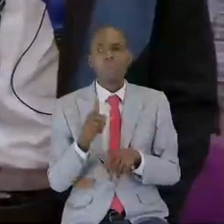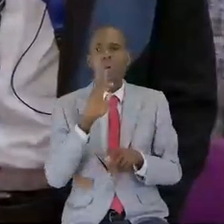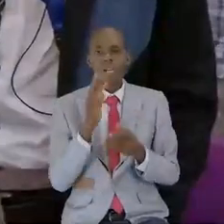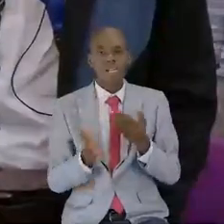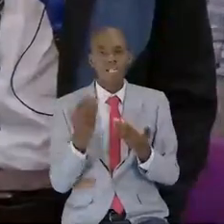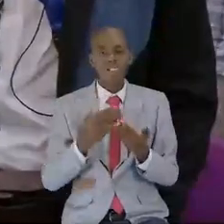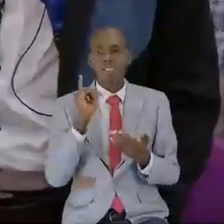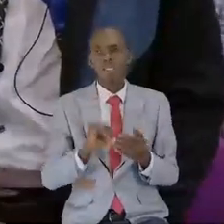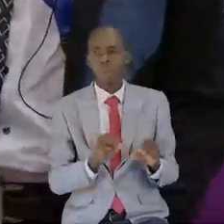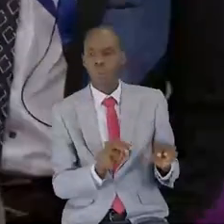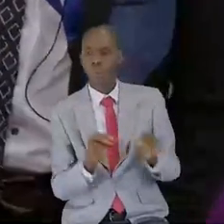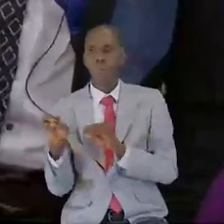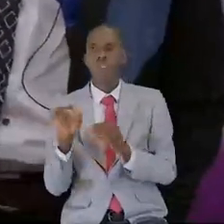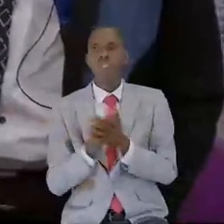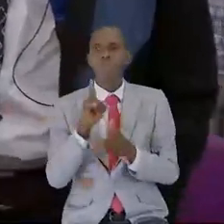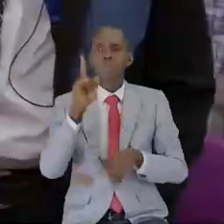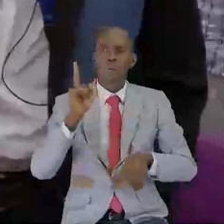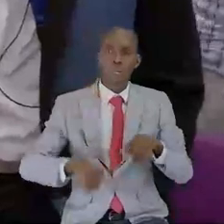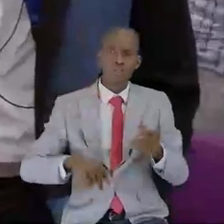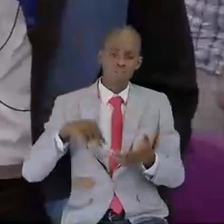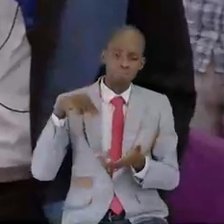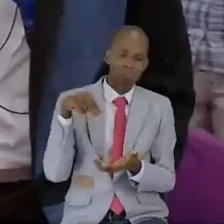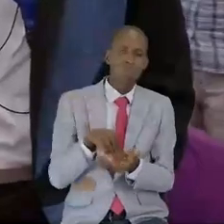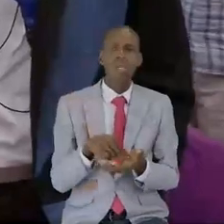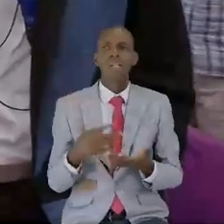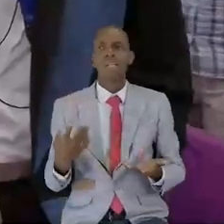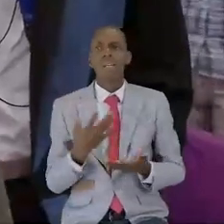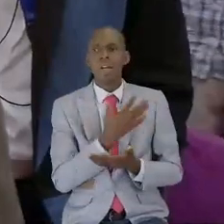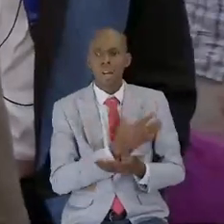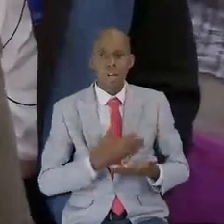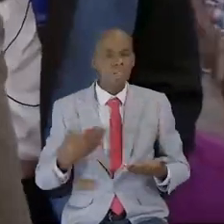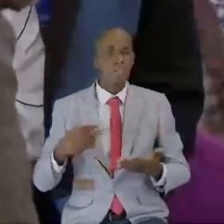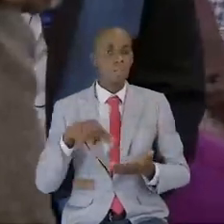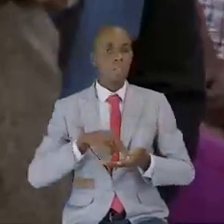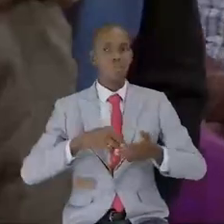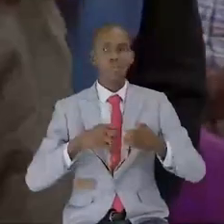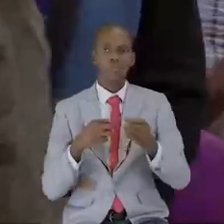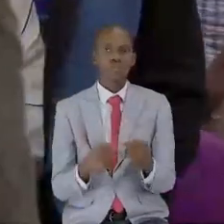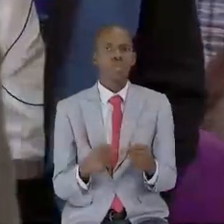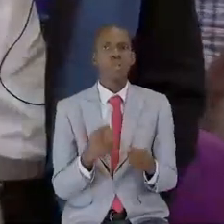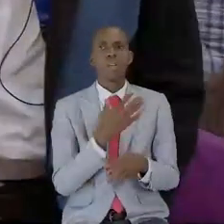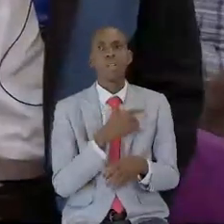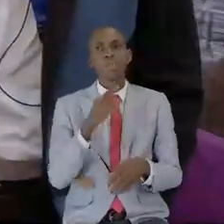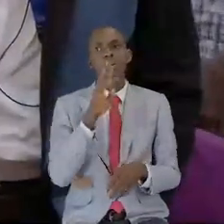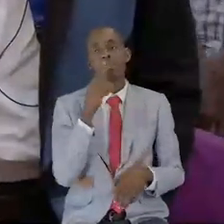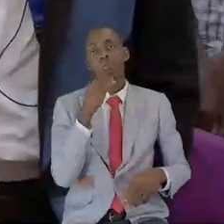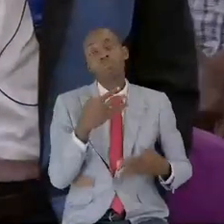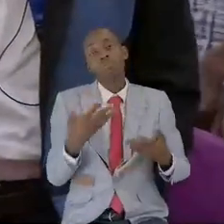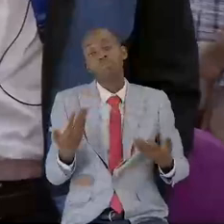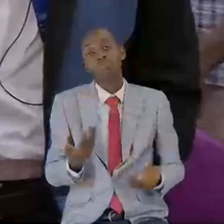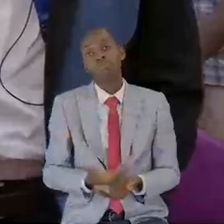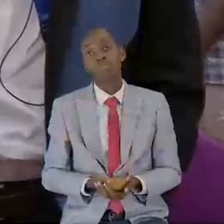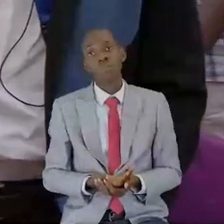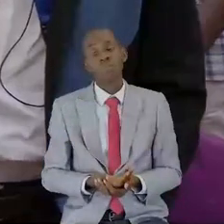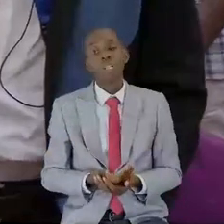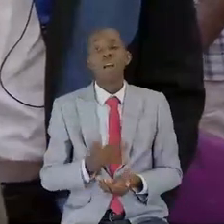tu es emporté, tu n'arrives pas à prendre ta position pour être inébranlable. Et tu dis,